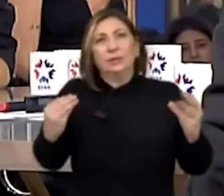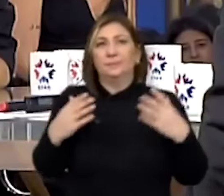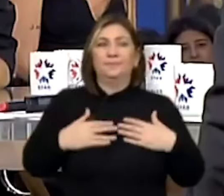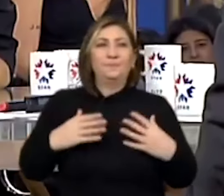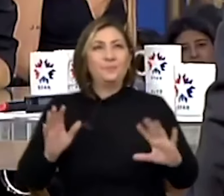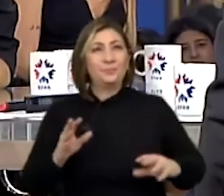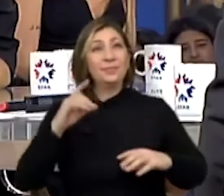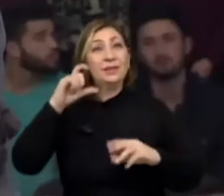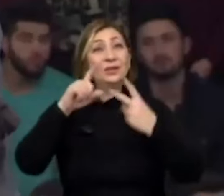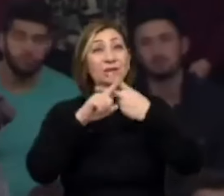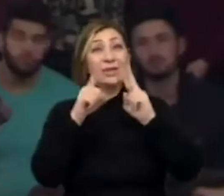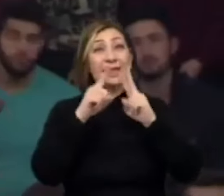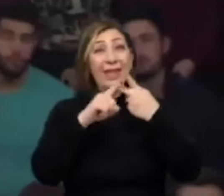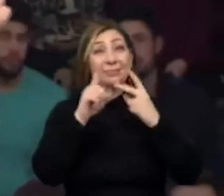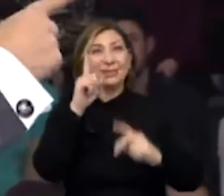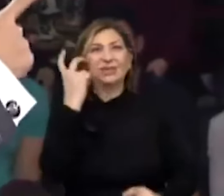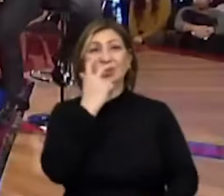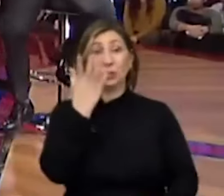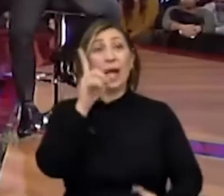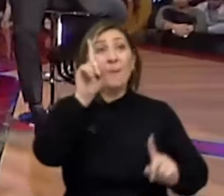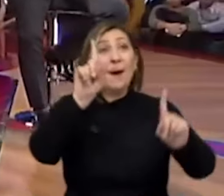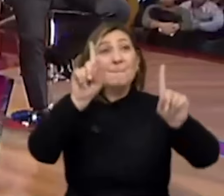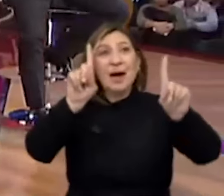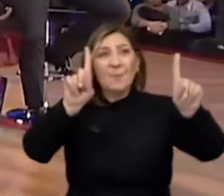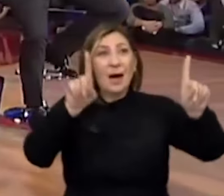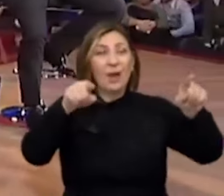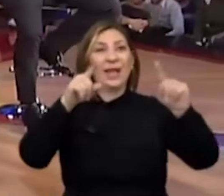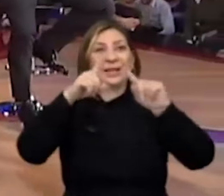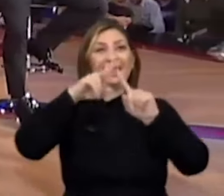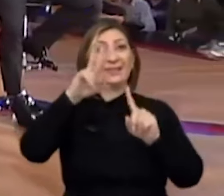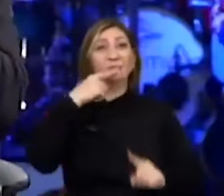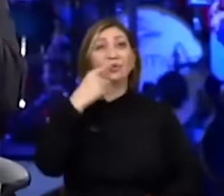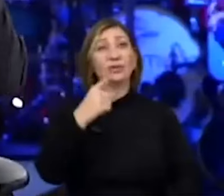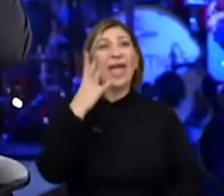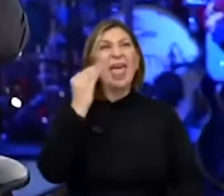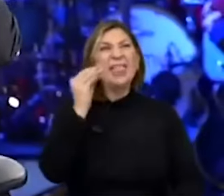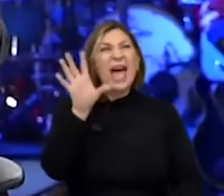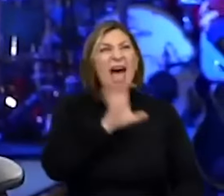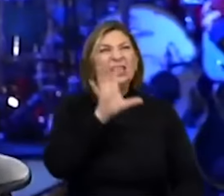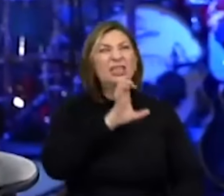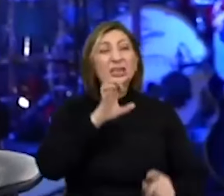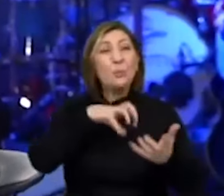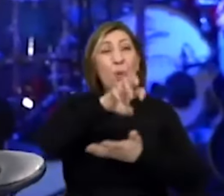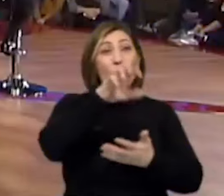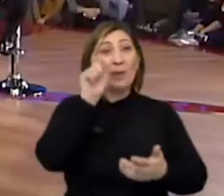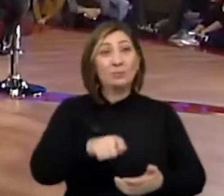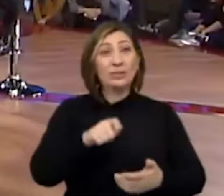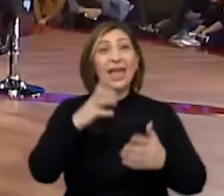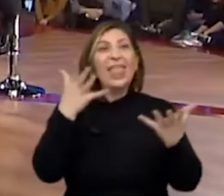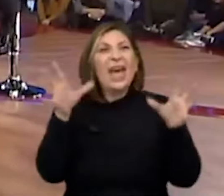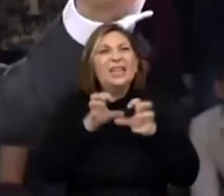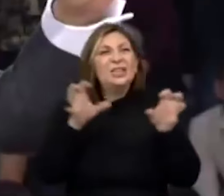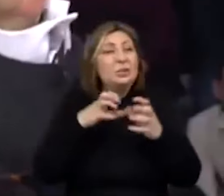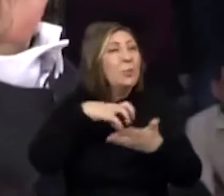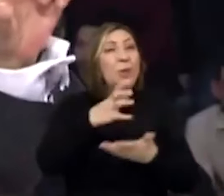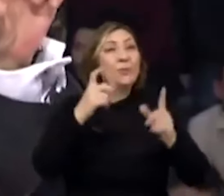iyiyiz. Şimdi Canan bize bir şarkı söyleyecek. Ama buradan ekrandan söyleyeceğim şey, en acıtıcı bölüm yapacağız. En acıtıcı